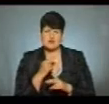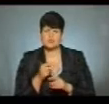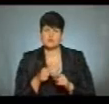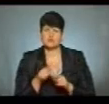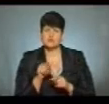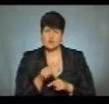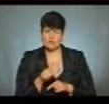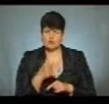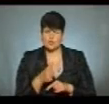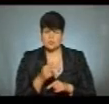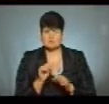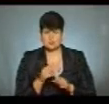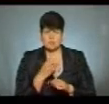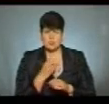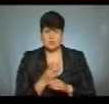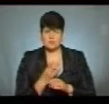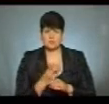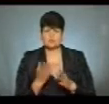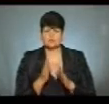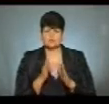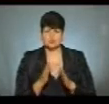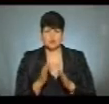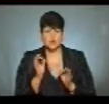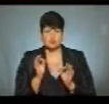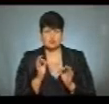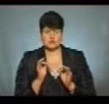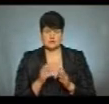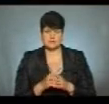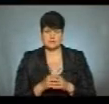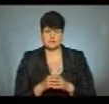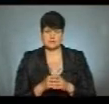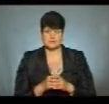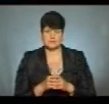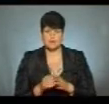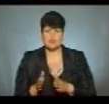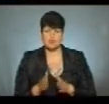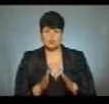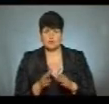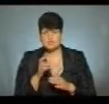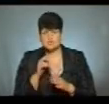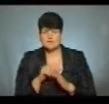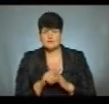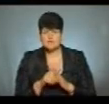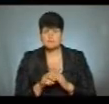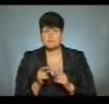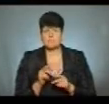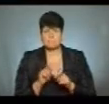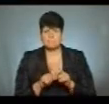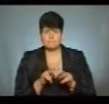І ми можемо їх також показати, якщо будете озвучувати нам конкретні дороги. По дорогах державного значення ми